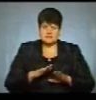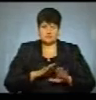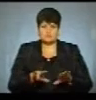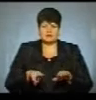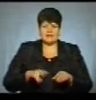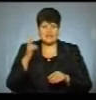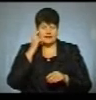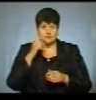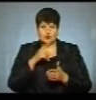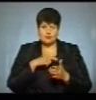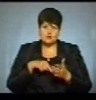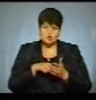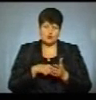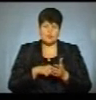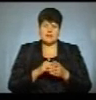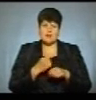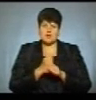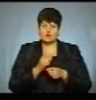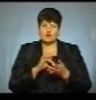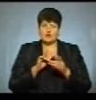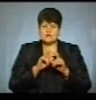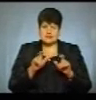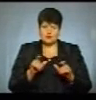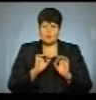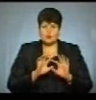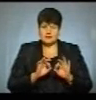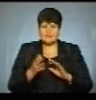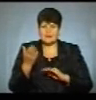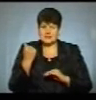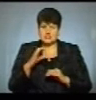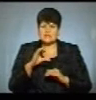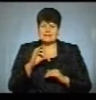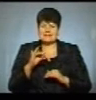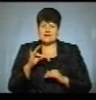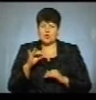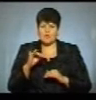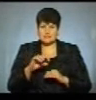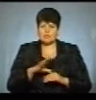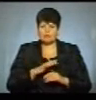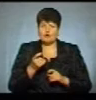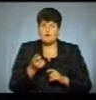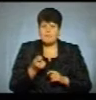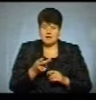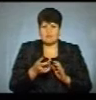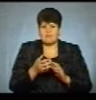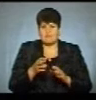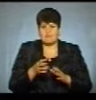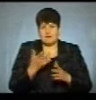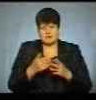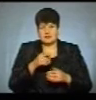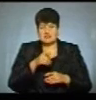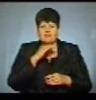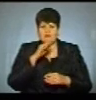міського лабораторного центру Наталія Гунченко пояснює, раніше сироватки в Україні було мало, проте її вистачало, адже не було небезпечного